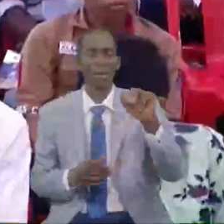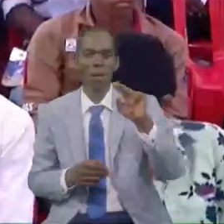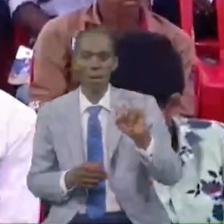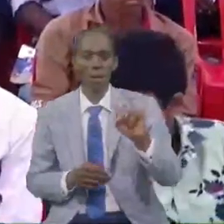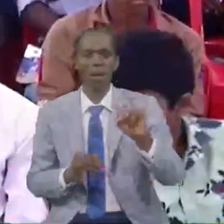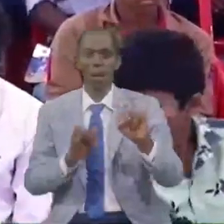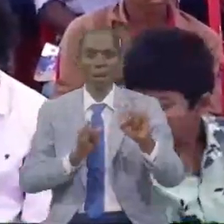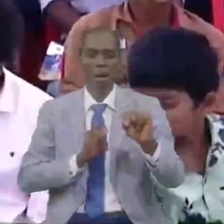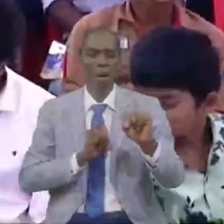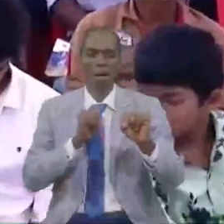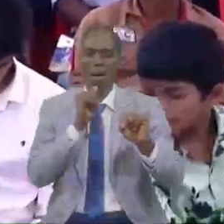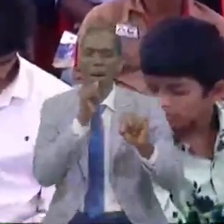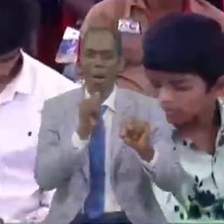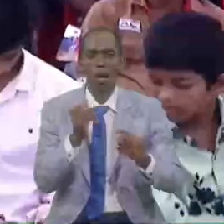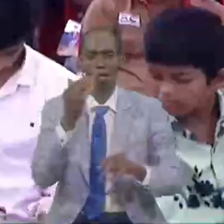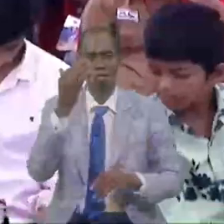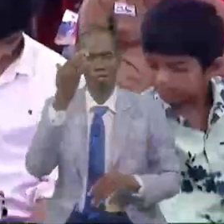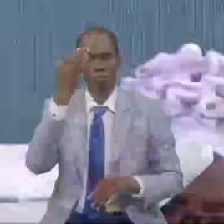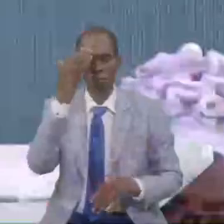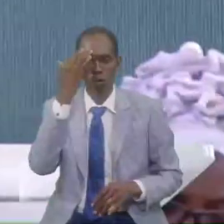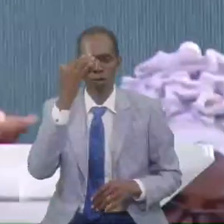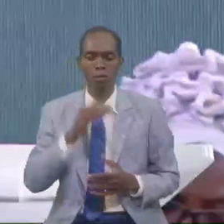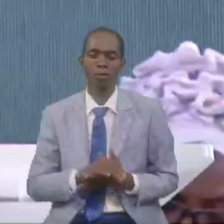vous devenez, je suis noble.